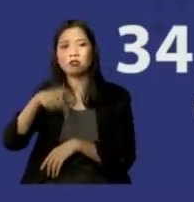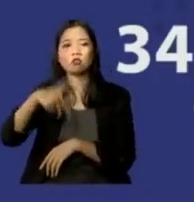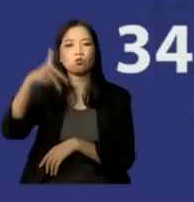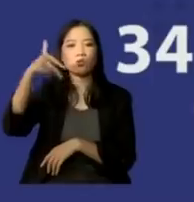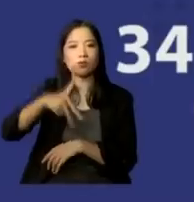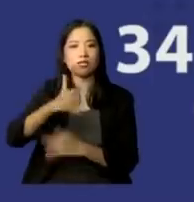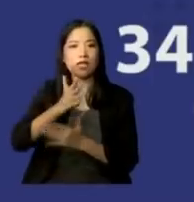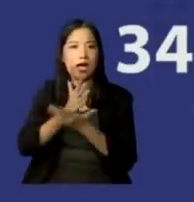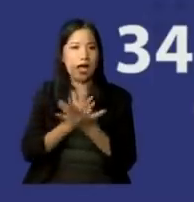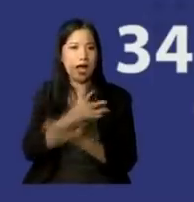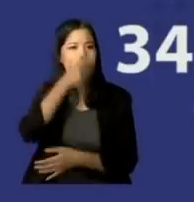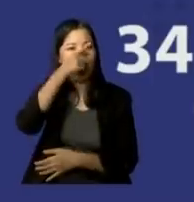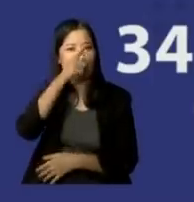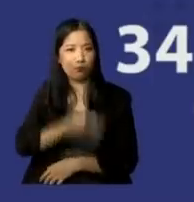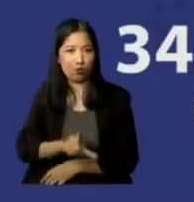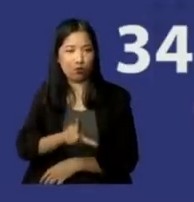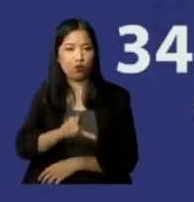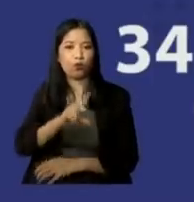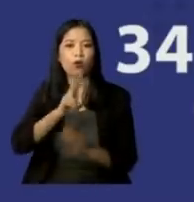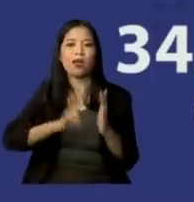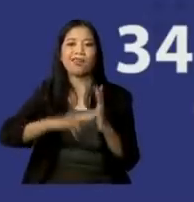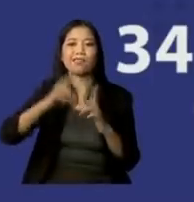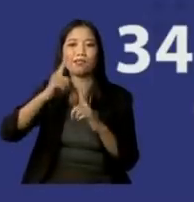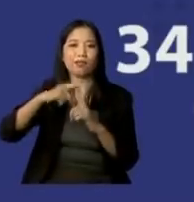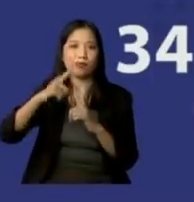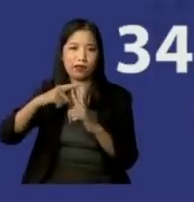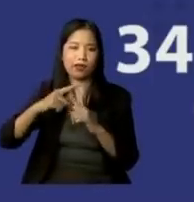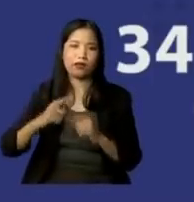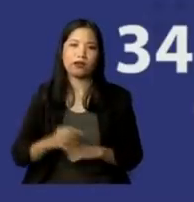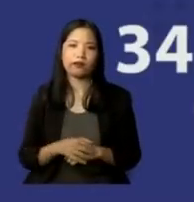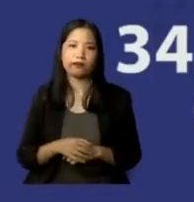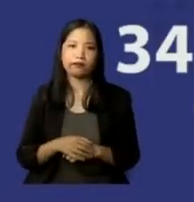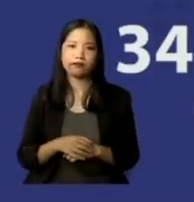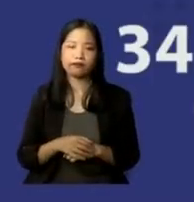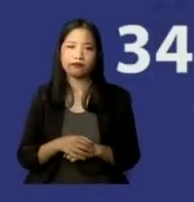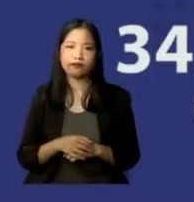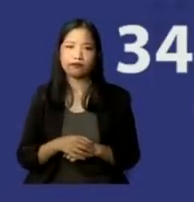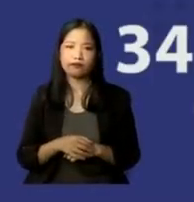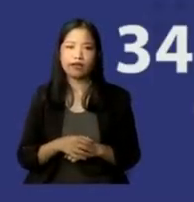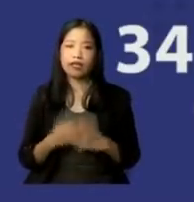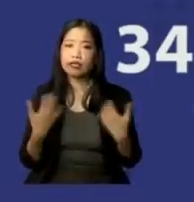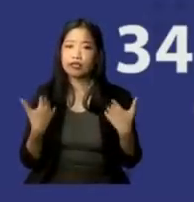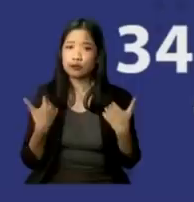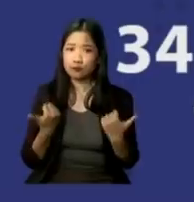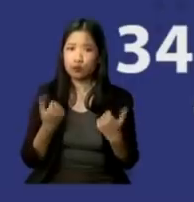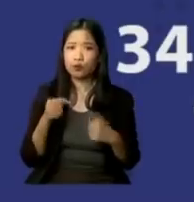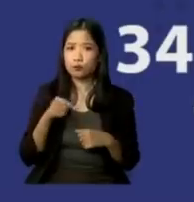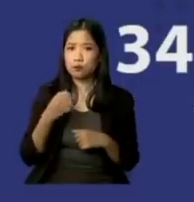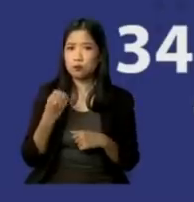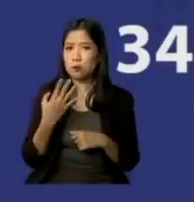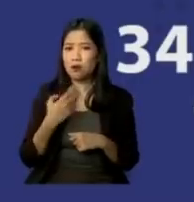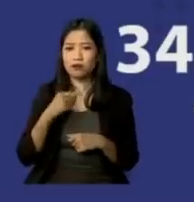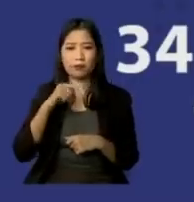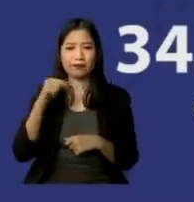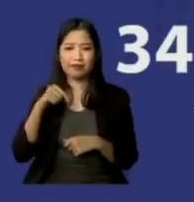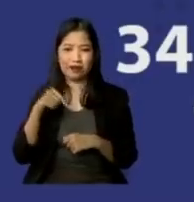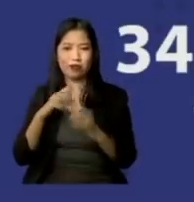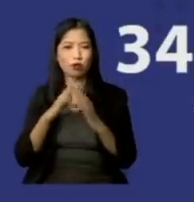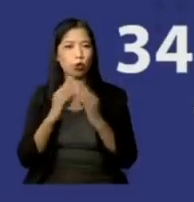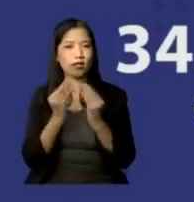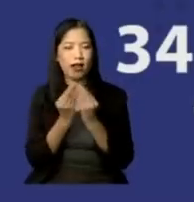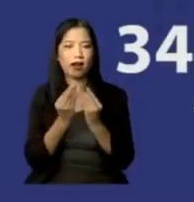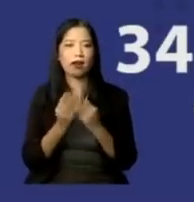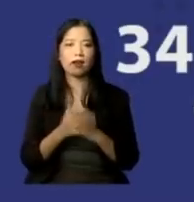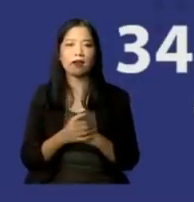Lampung Nusa Tenggara Timur Hai kasus sembuh yang kita dapatkan sampai dengan hari ini akumulasinya